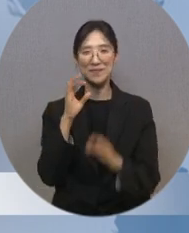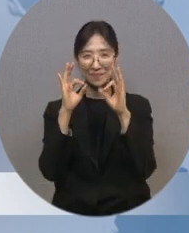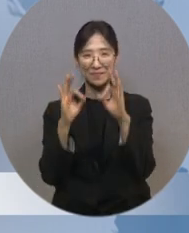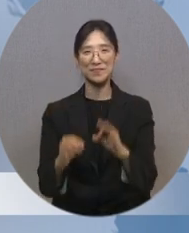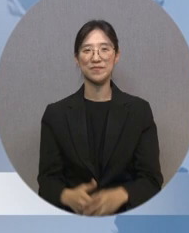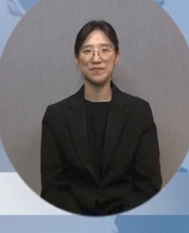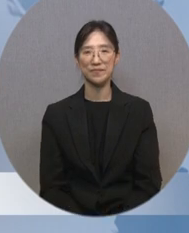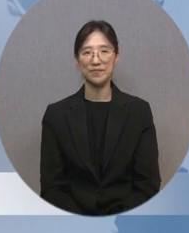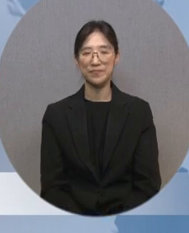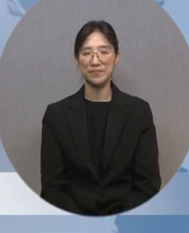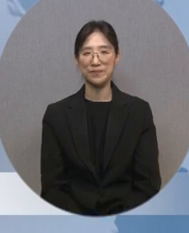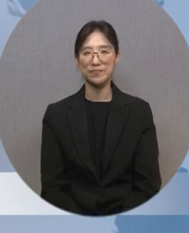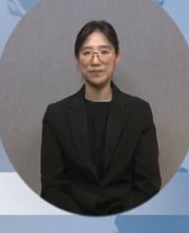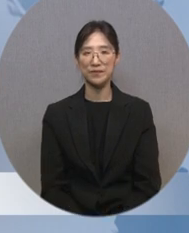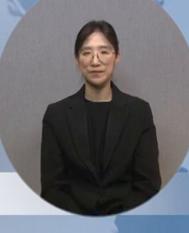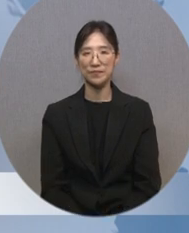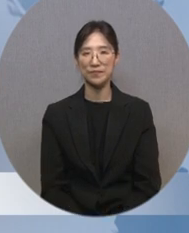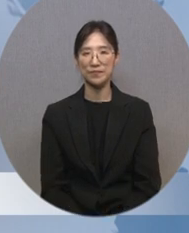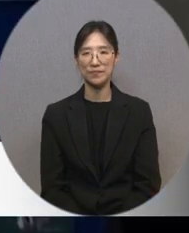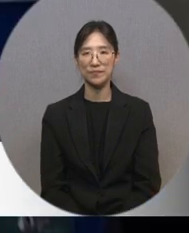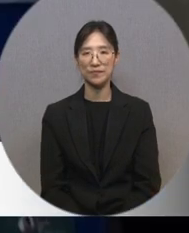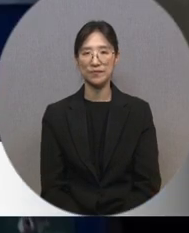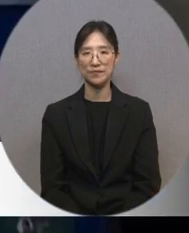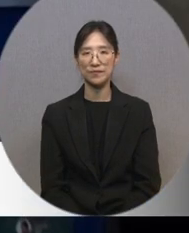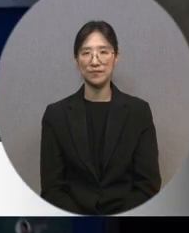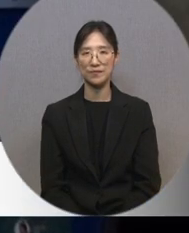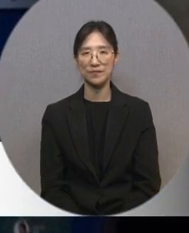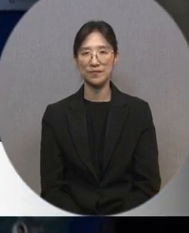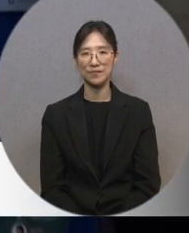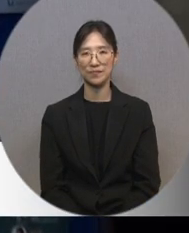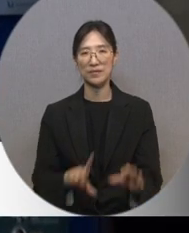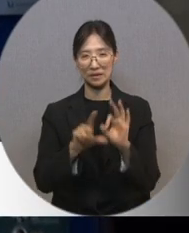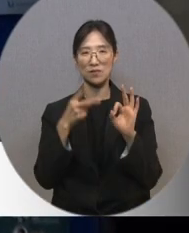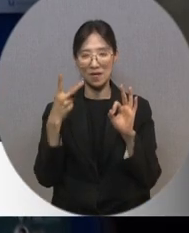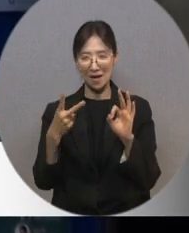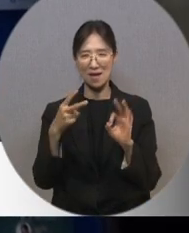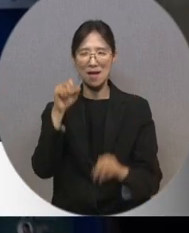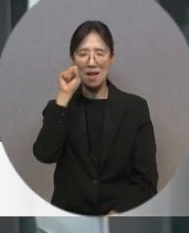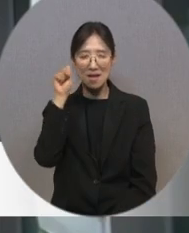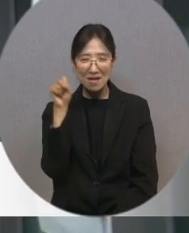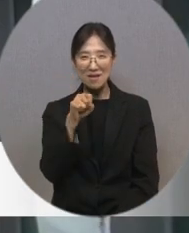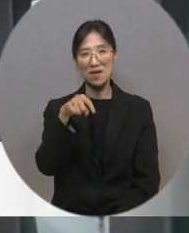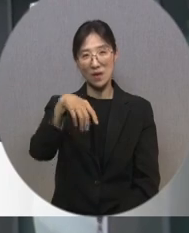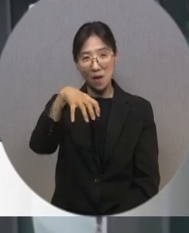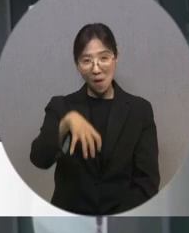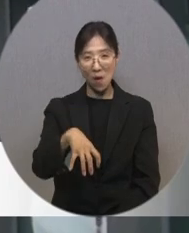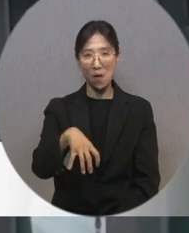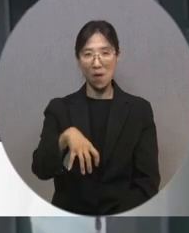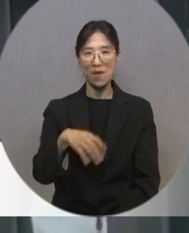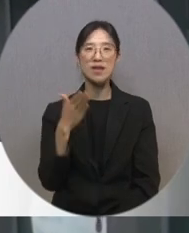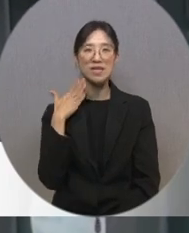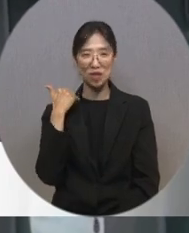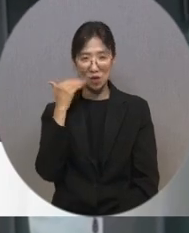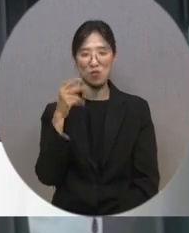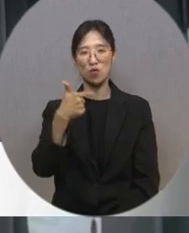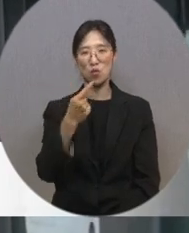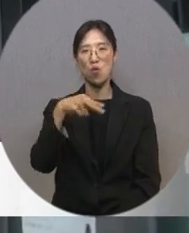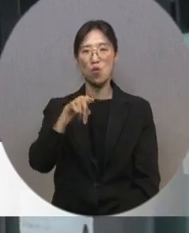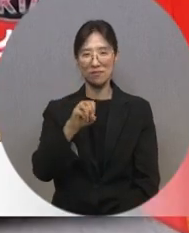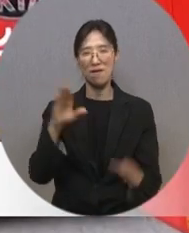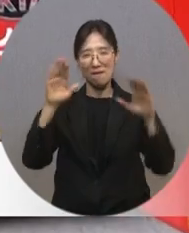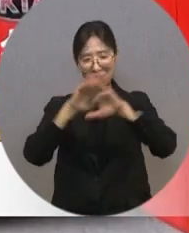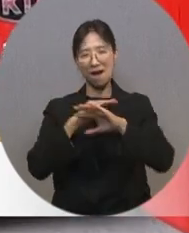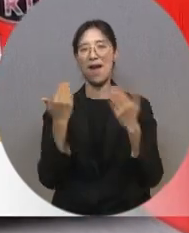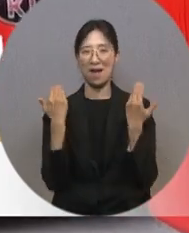현장을 정은선 기자가 전해드립니다. 지난 2일 이른 아침 이곳은 의정부 노성